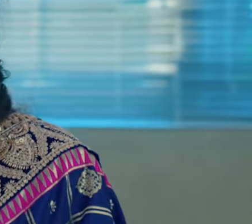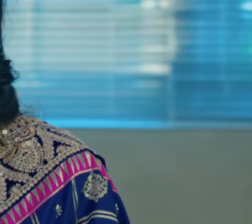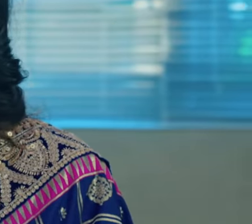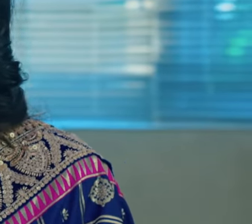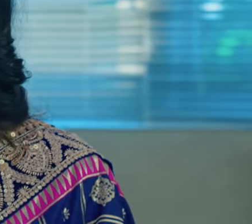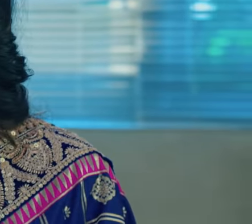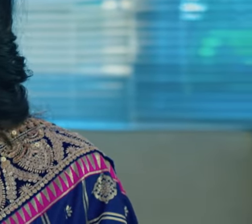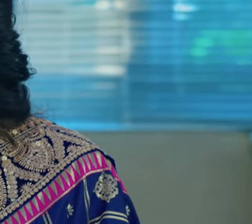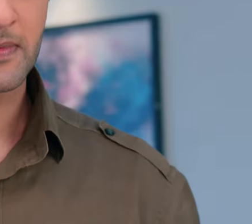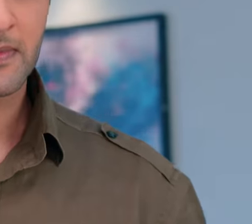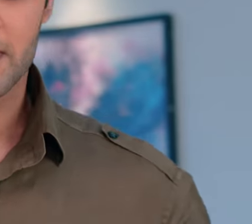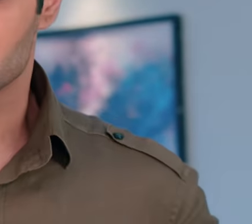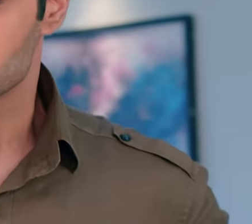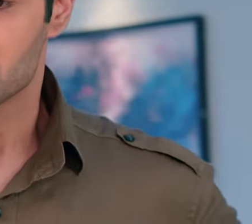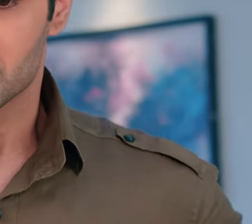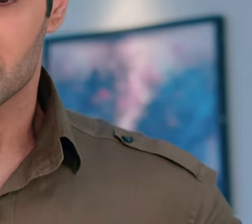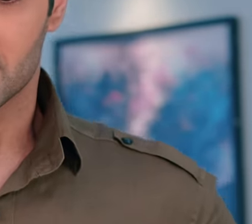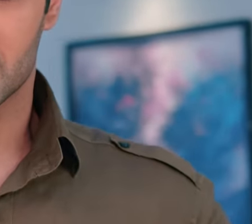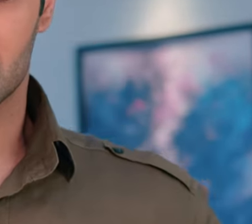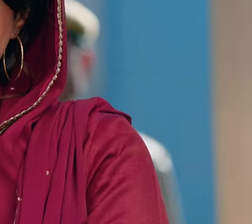छत पे।